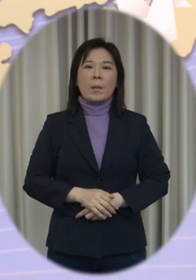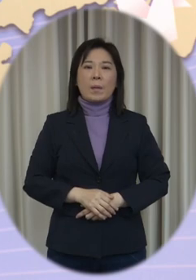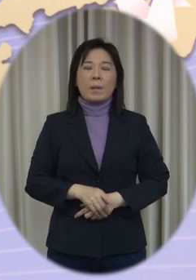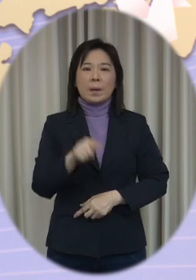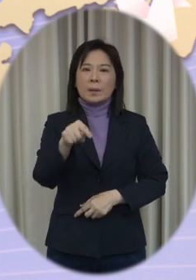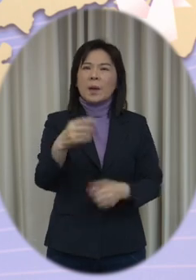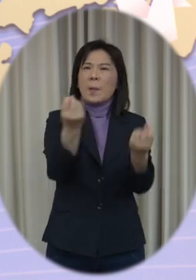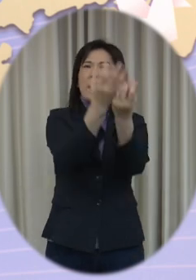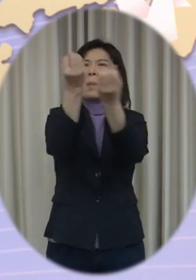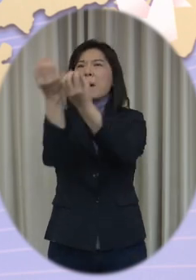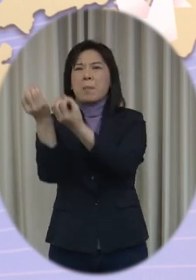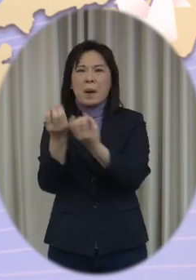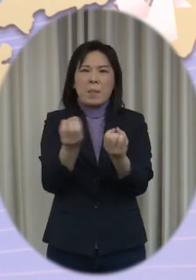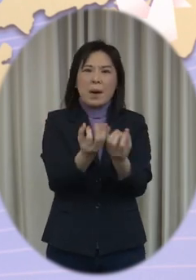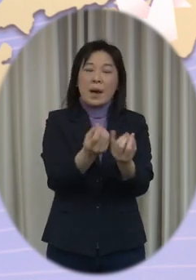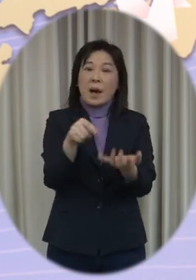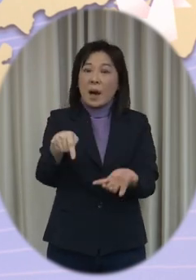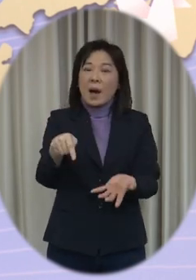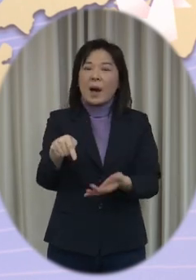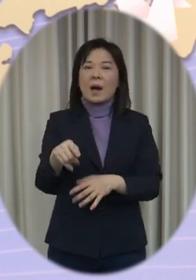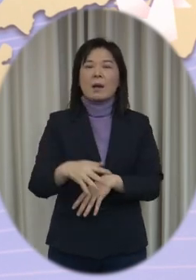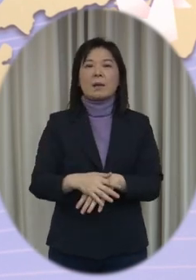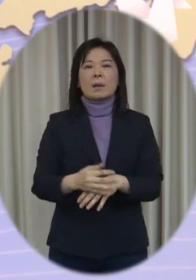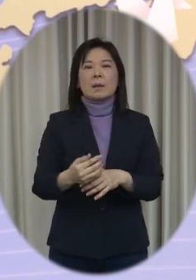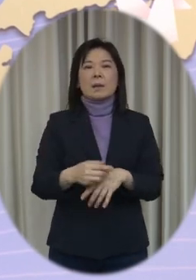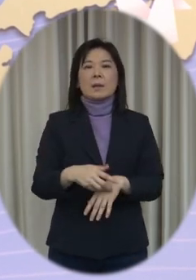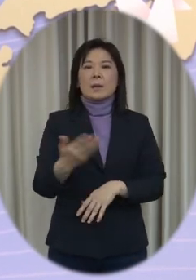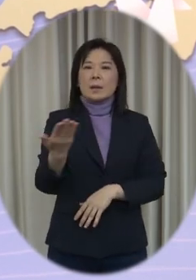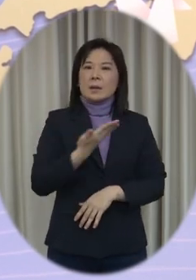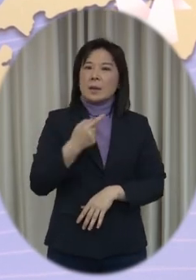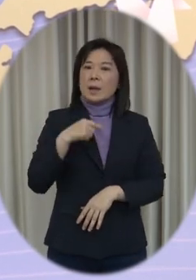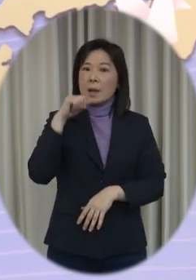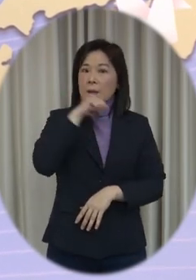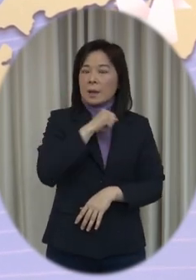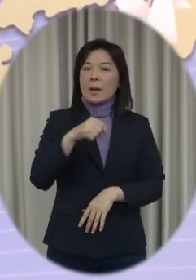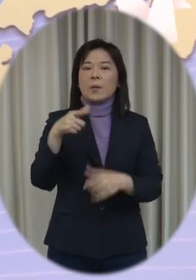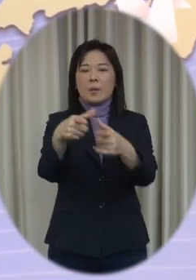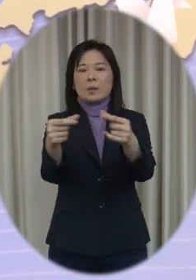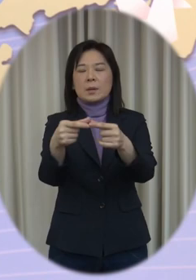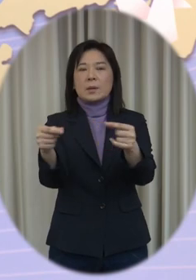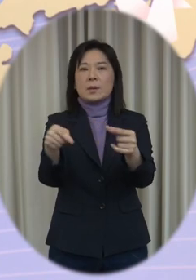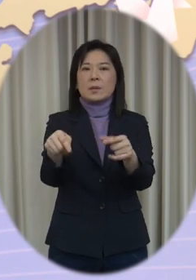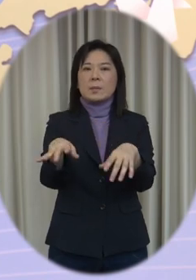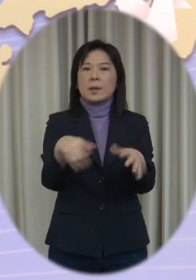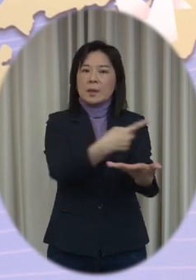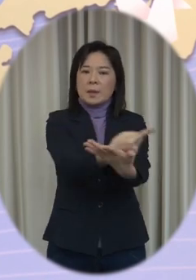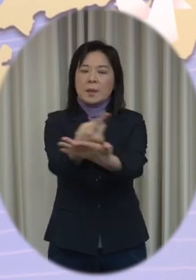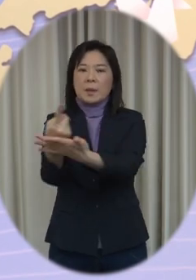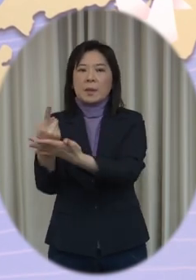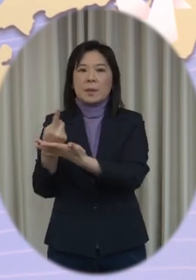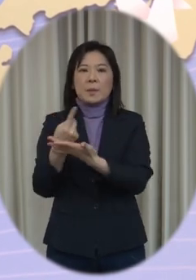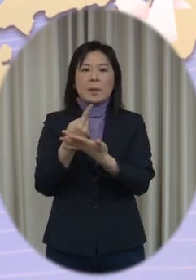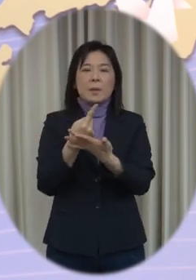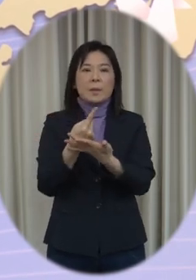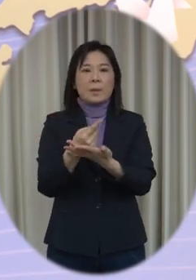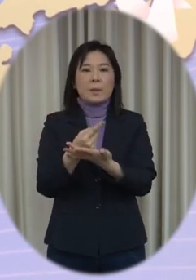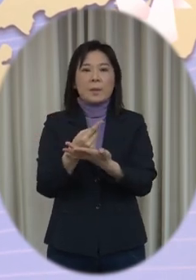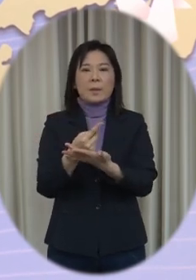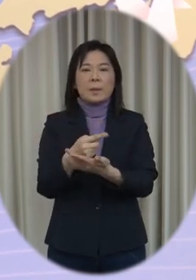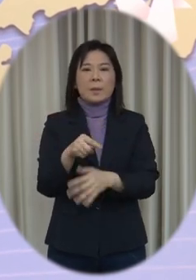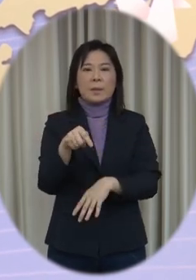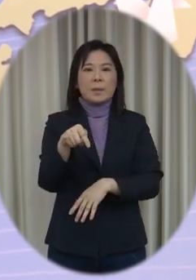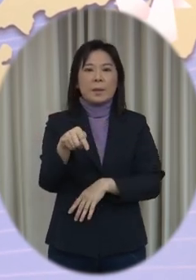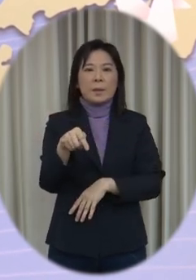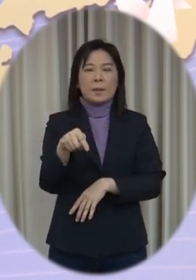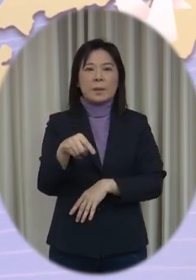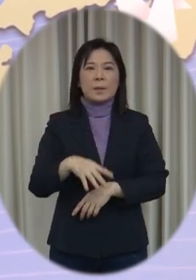这些灾害，也让台湾、日本各界确立了怕丢